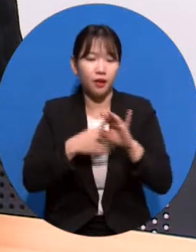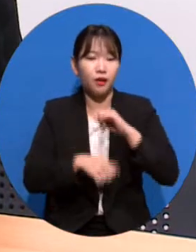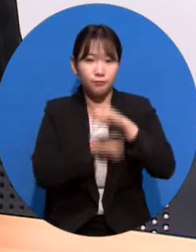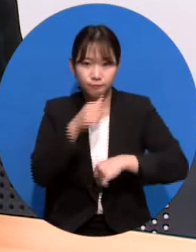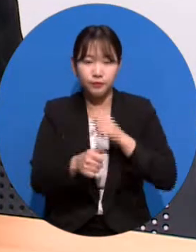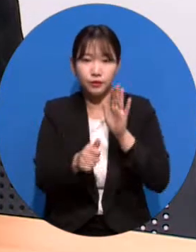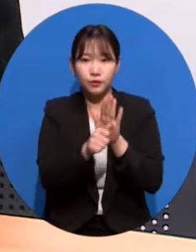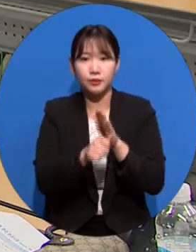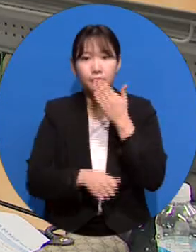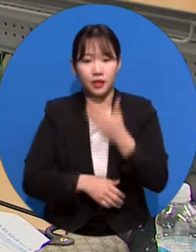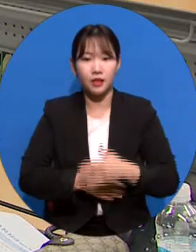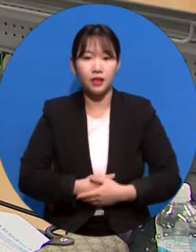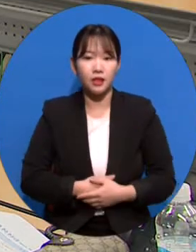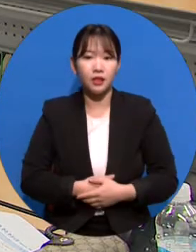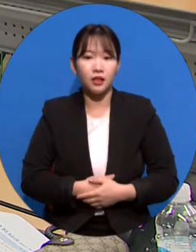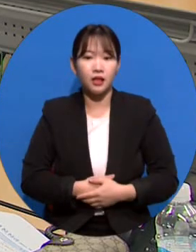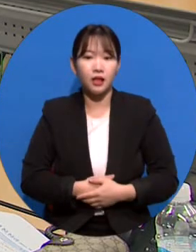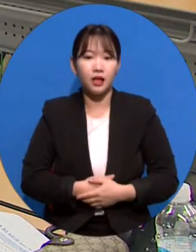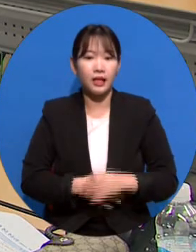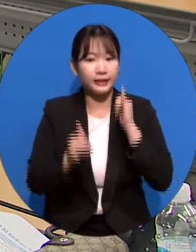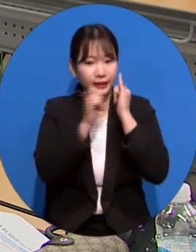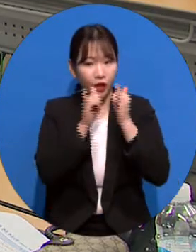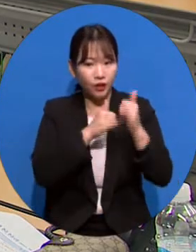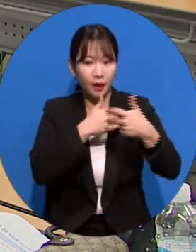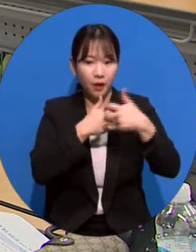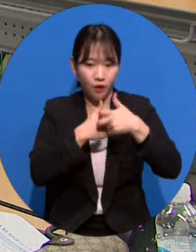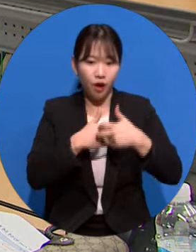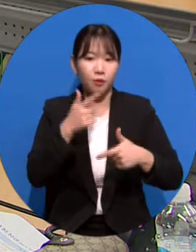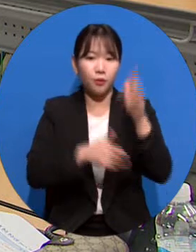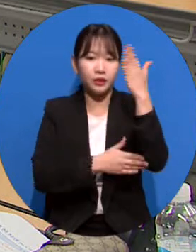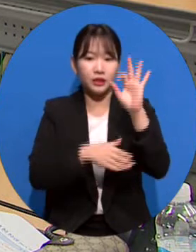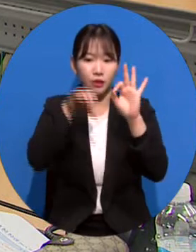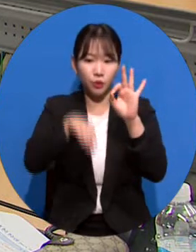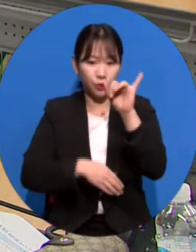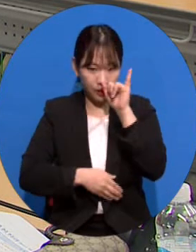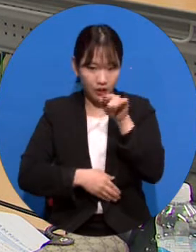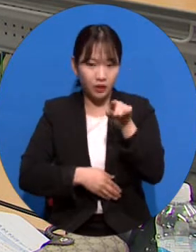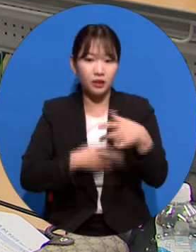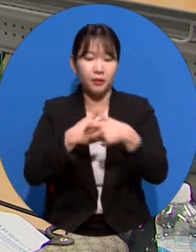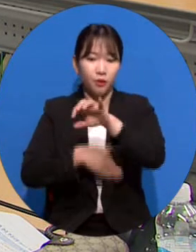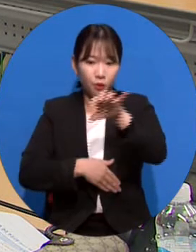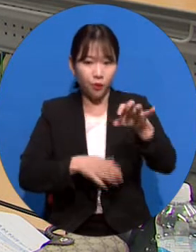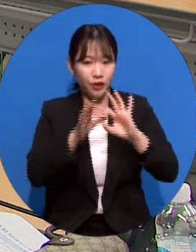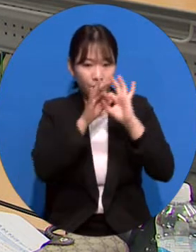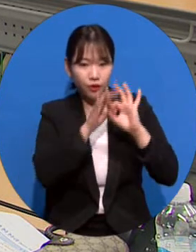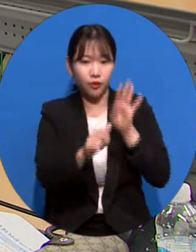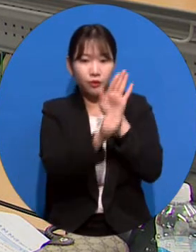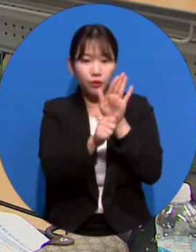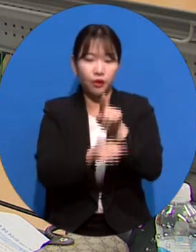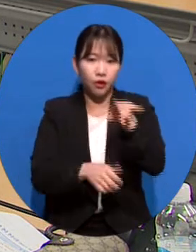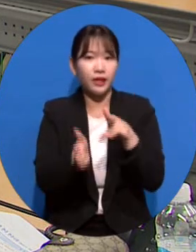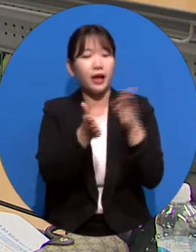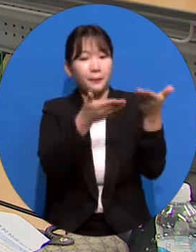도움을 받을 수 있습니다. 비대면 의료기관을 10개소가 목포시에는 있습니다. 그 의료기관에 연결을 해주고